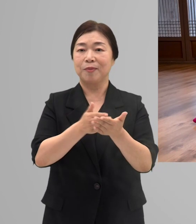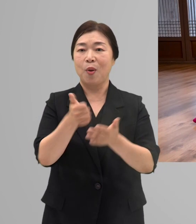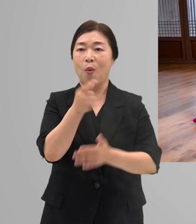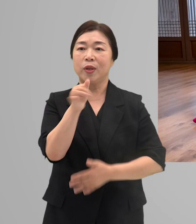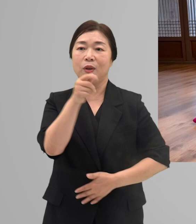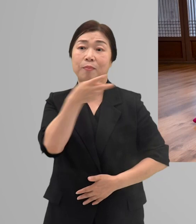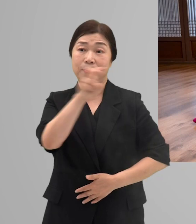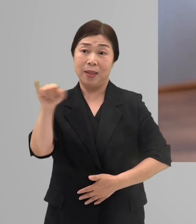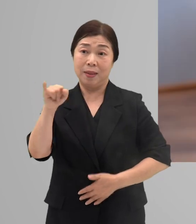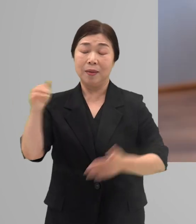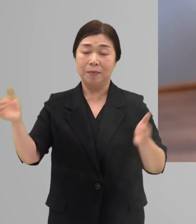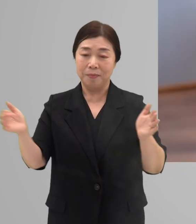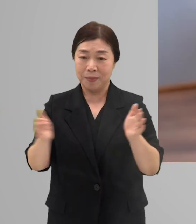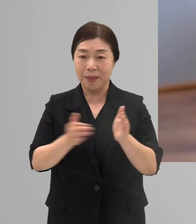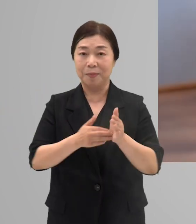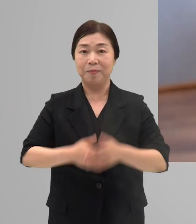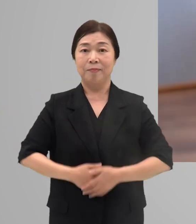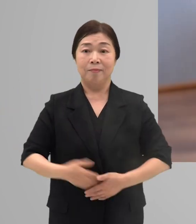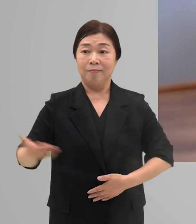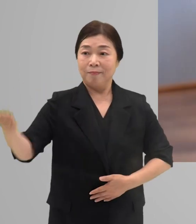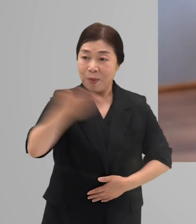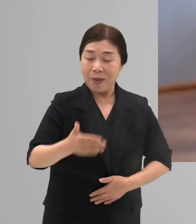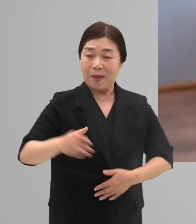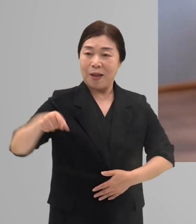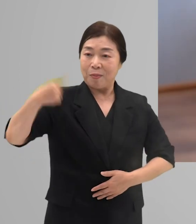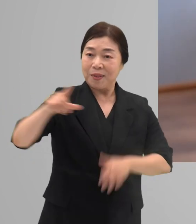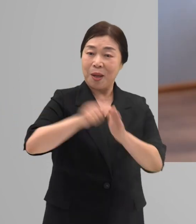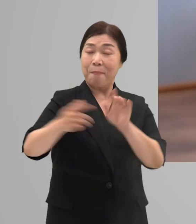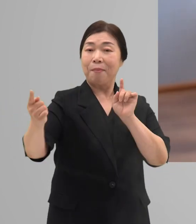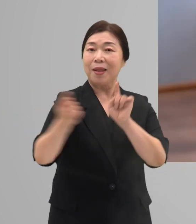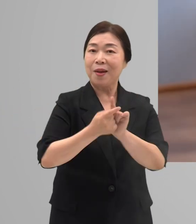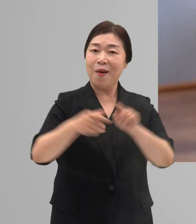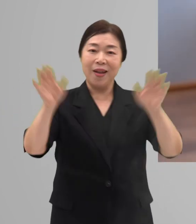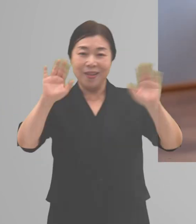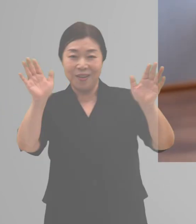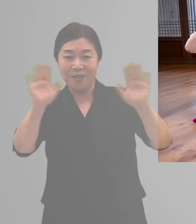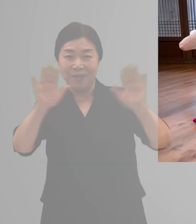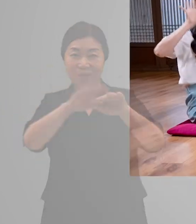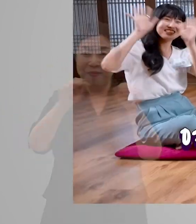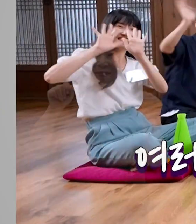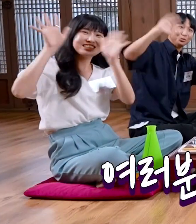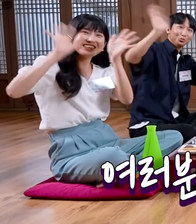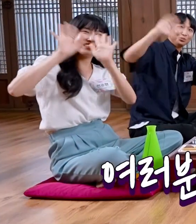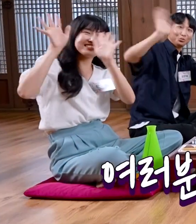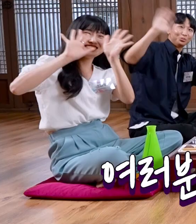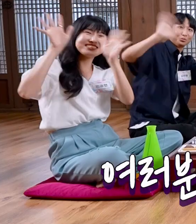홍현미였습니다. 고맙습니다. 여러분 또 다음 시간에 만나요. 안녕.